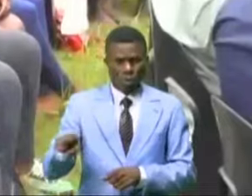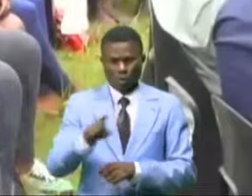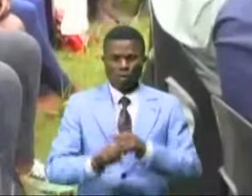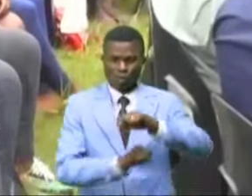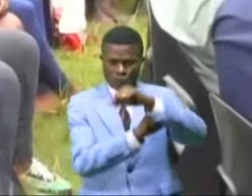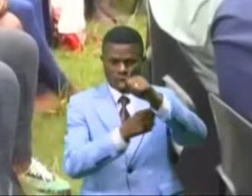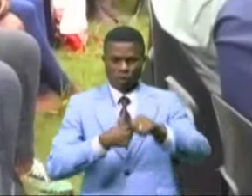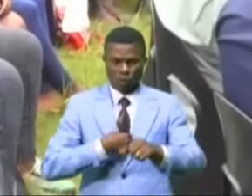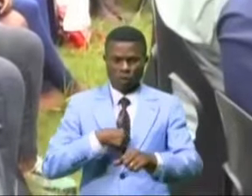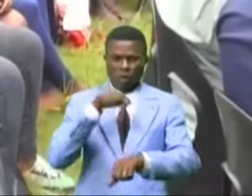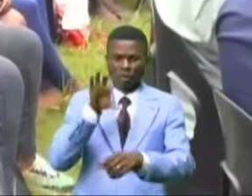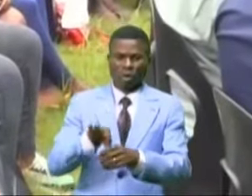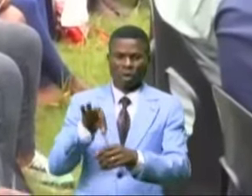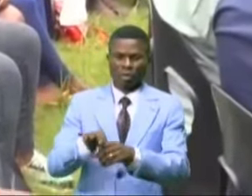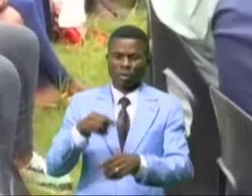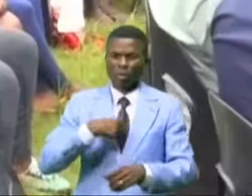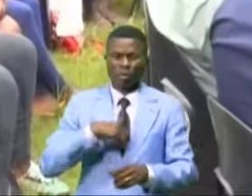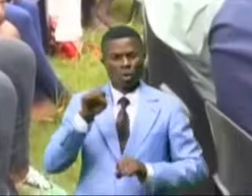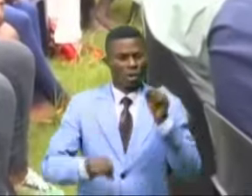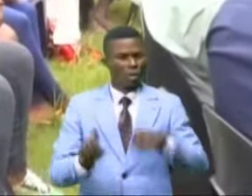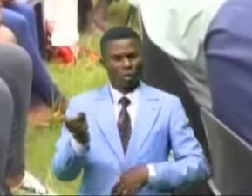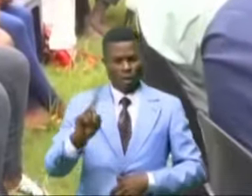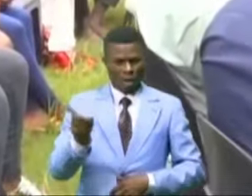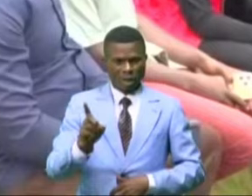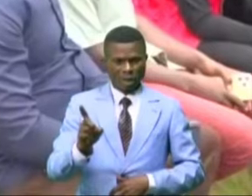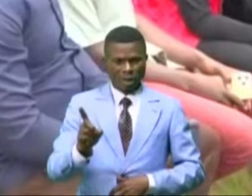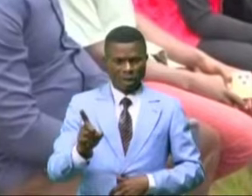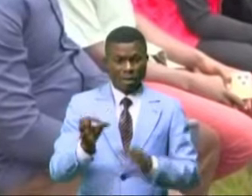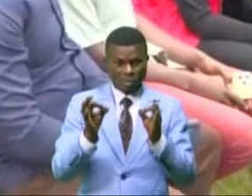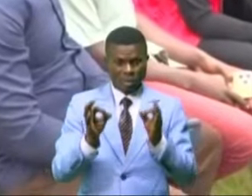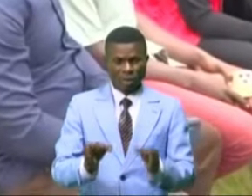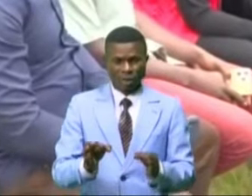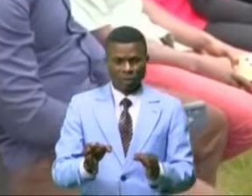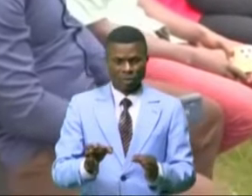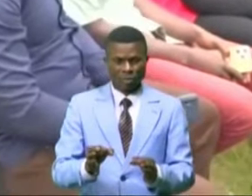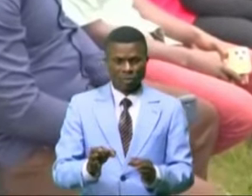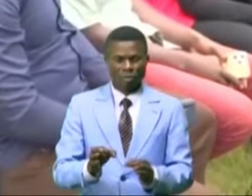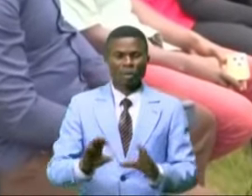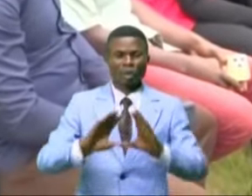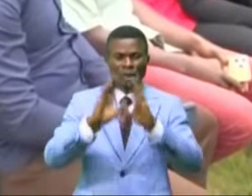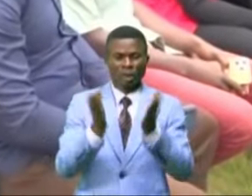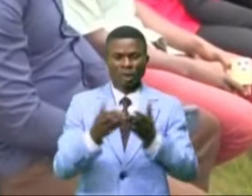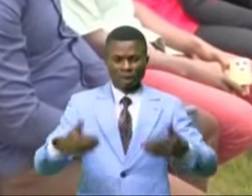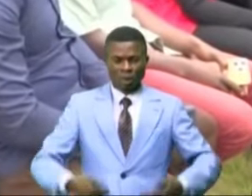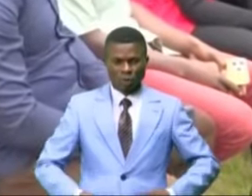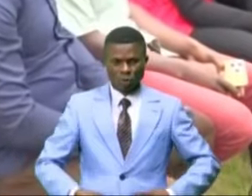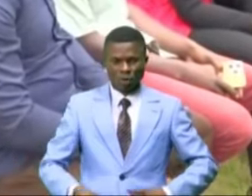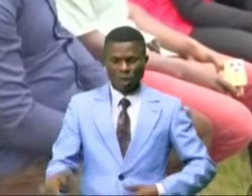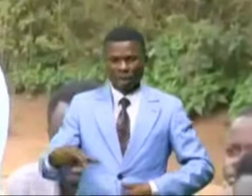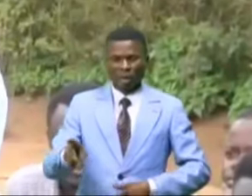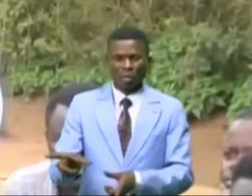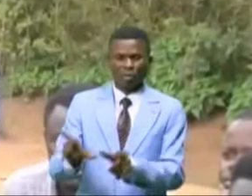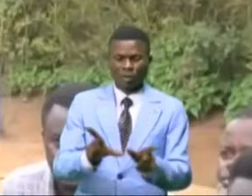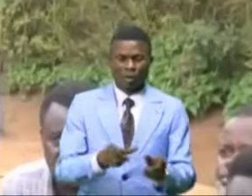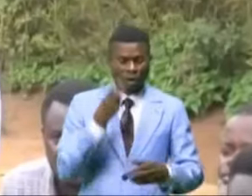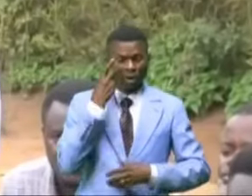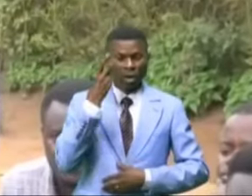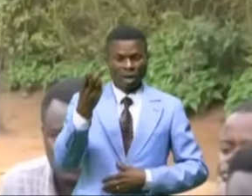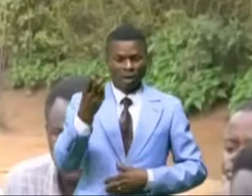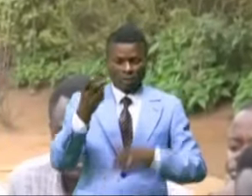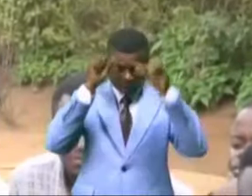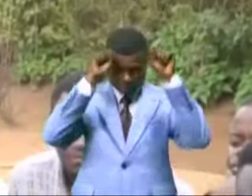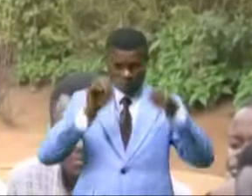m'avez donné. Il ne doute pas un seul instant de l'adhésion de la jeunesse des Lualaba à la vision du chef de